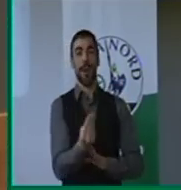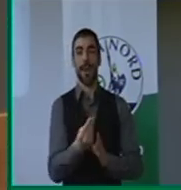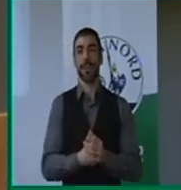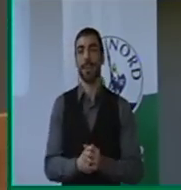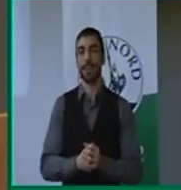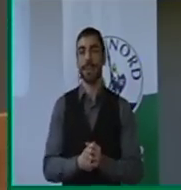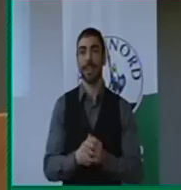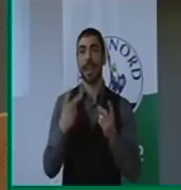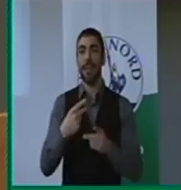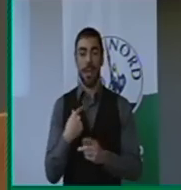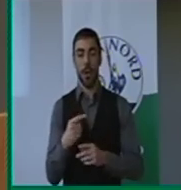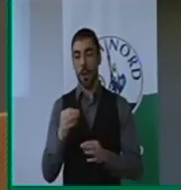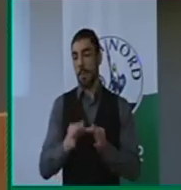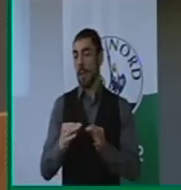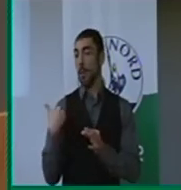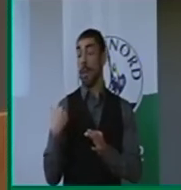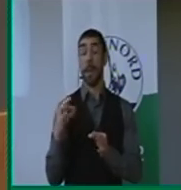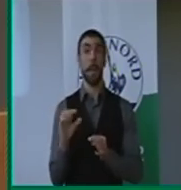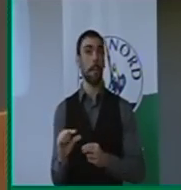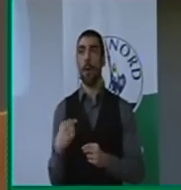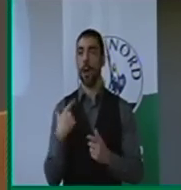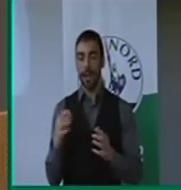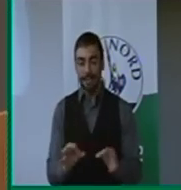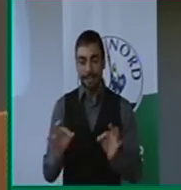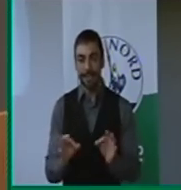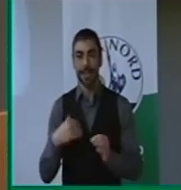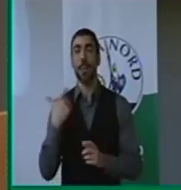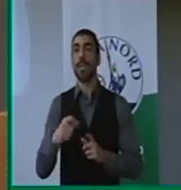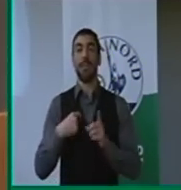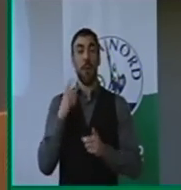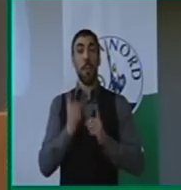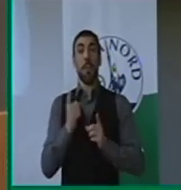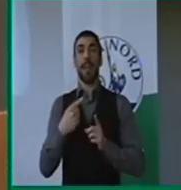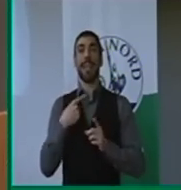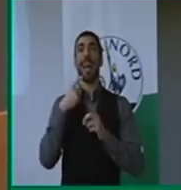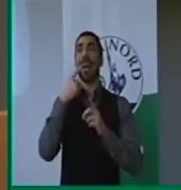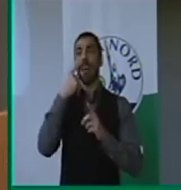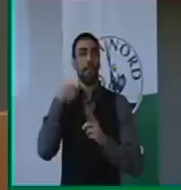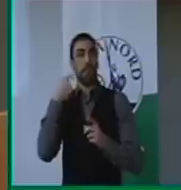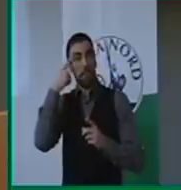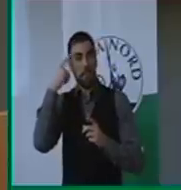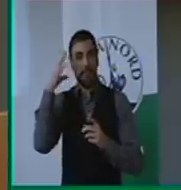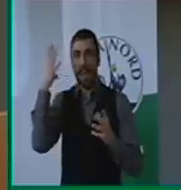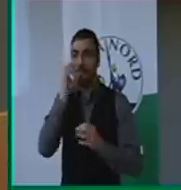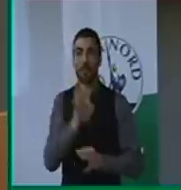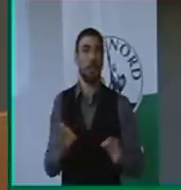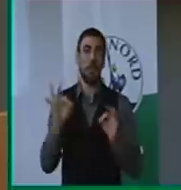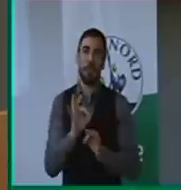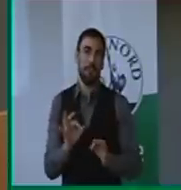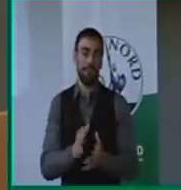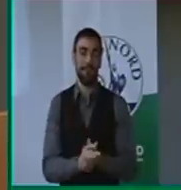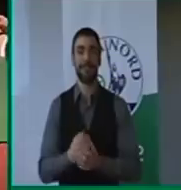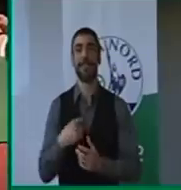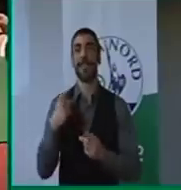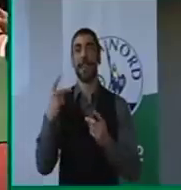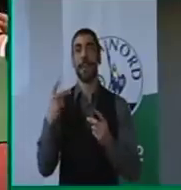questi pochi minuti di preparazione quale potesse essere la mia testimonianza io che di politica monetaria Non capisco veramente nulla perché appunto come ha ricordato Aurora